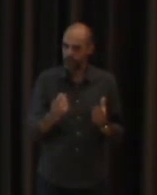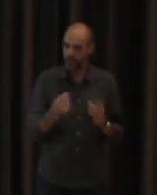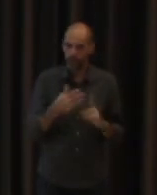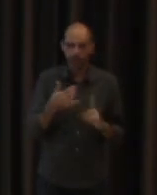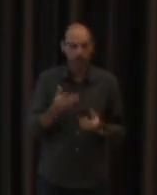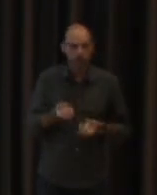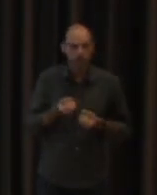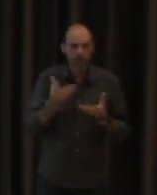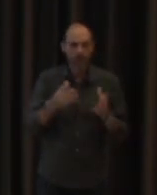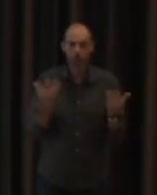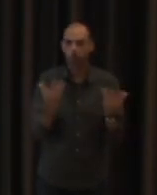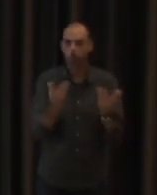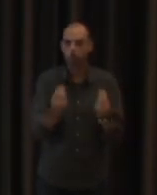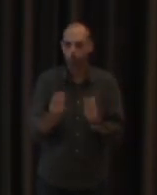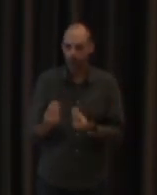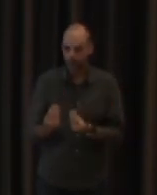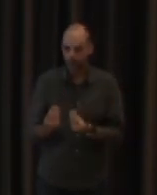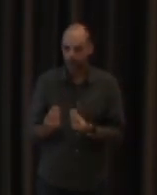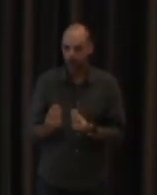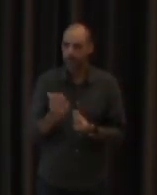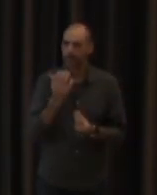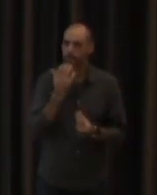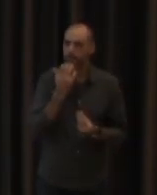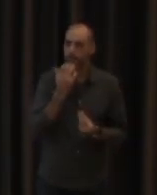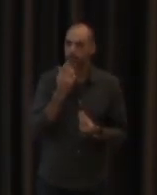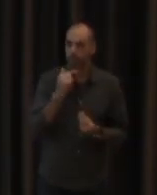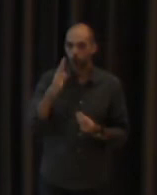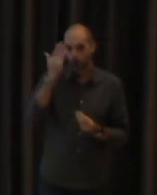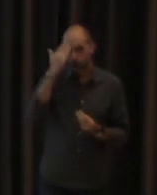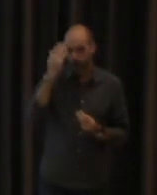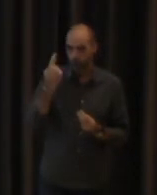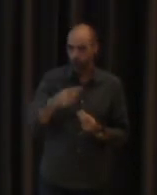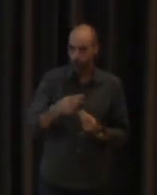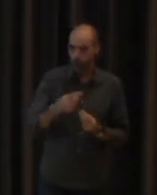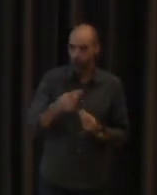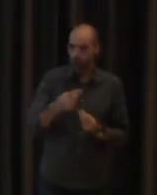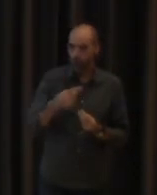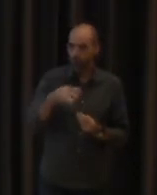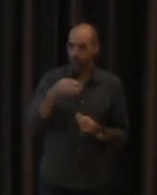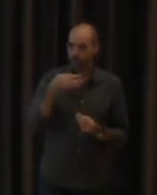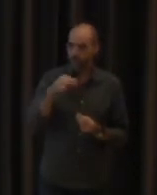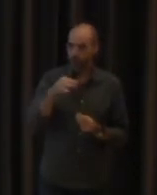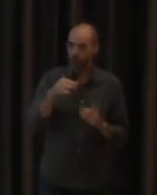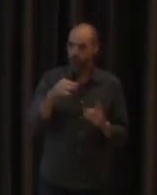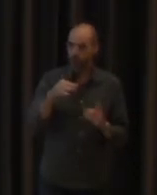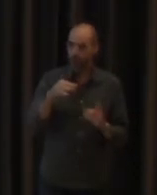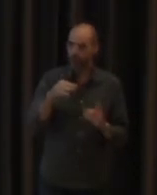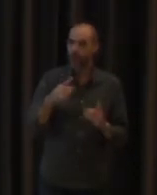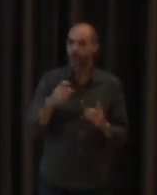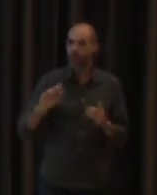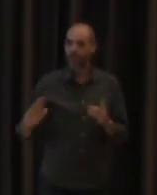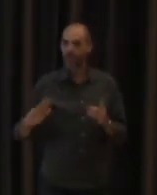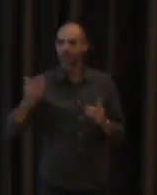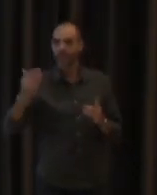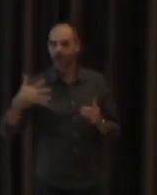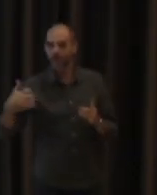pluralitat i que si surten amb un, o si es diuen amb un subjecte singular, l'haurà de salvar, la frase l'haurà de